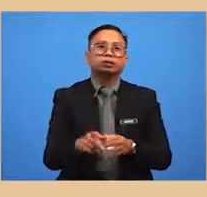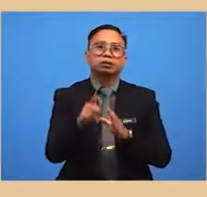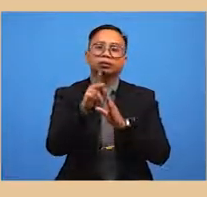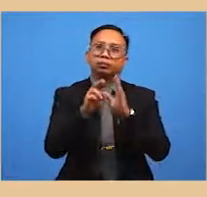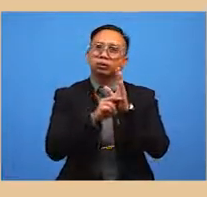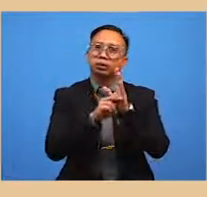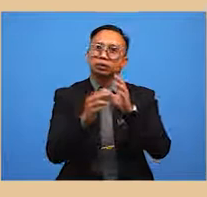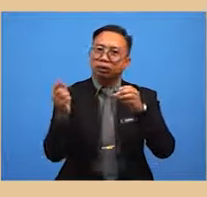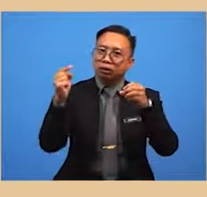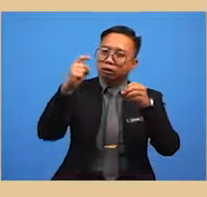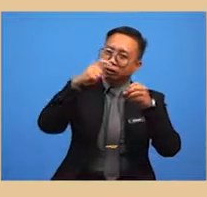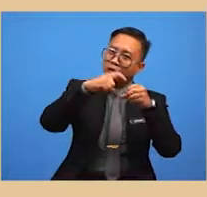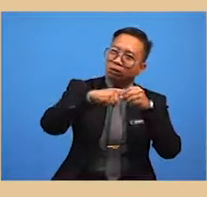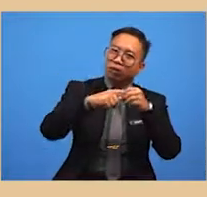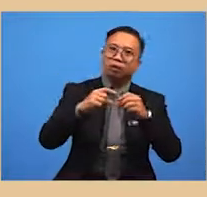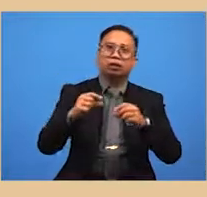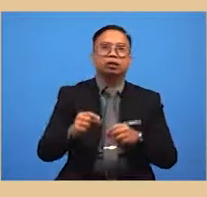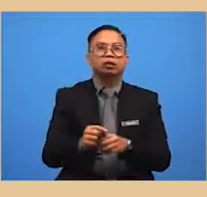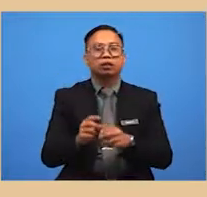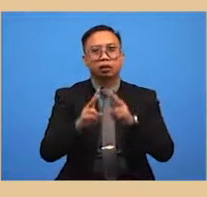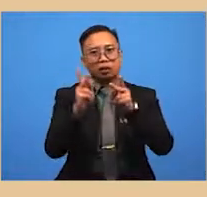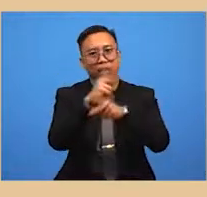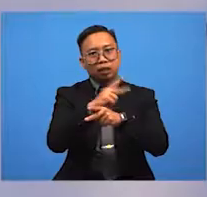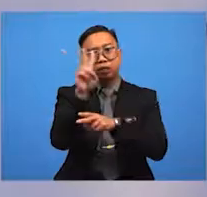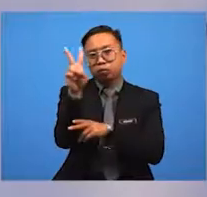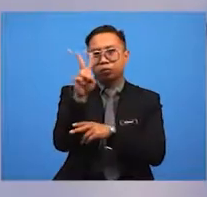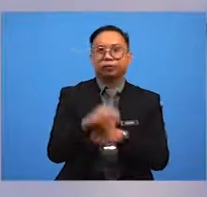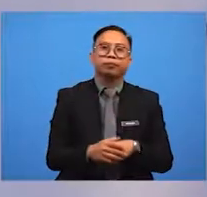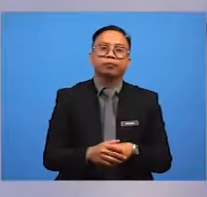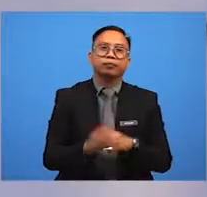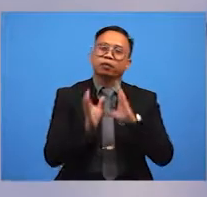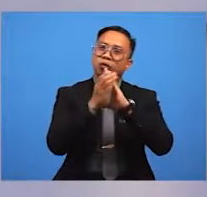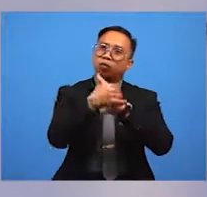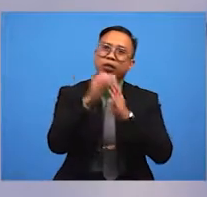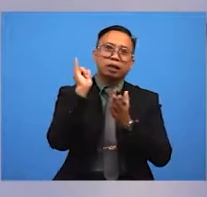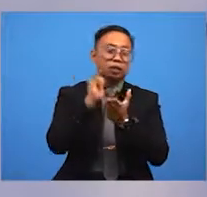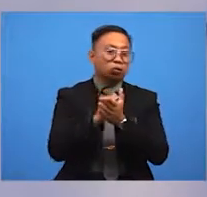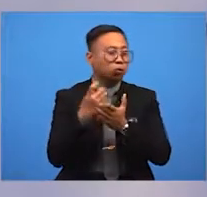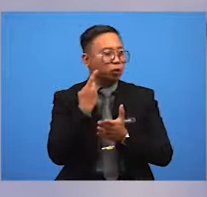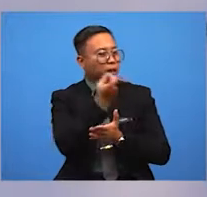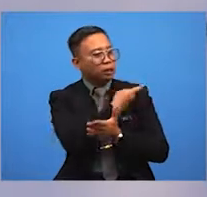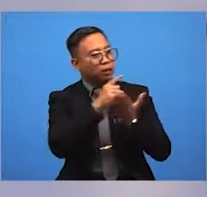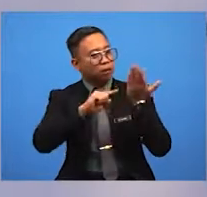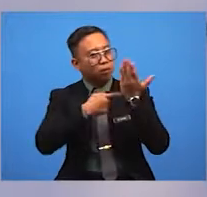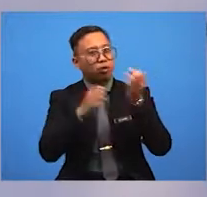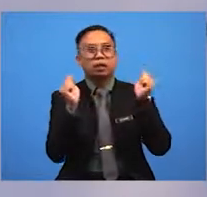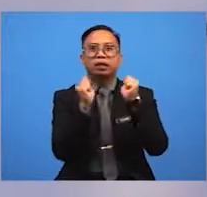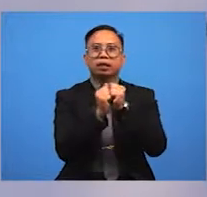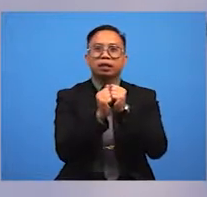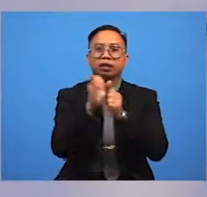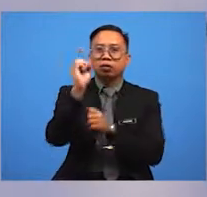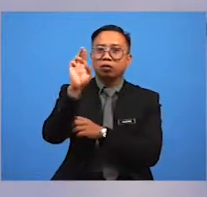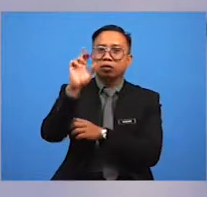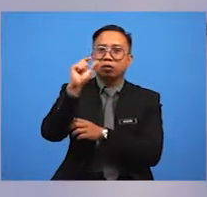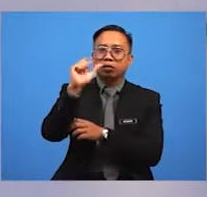persenyawaan ganda dua. Oleh itu, kita akan mula dengan organ